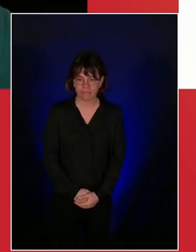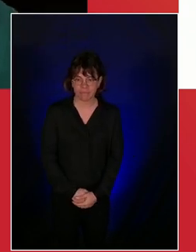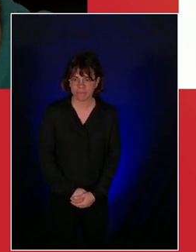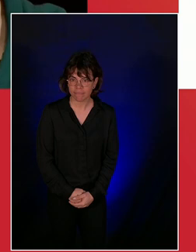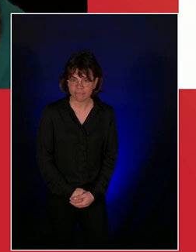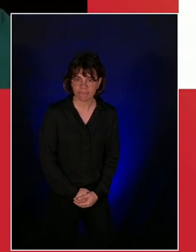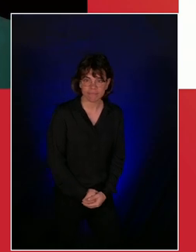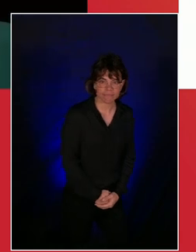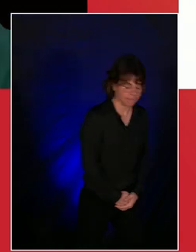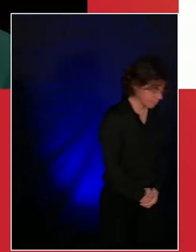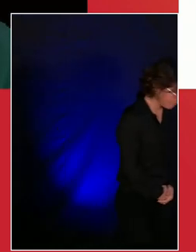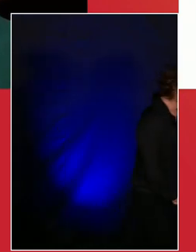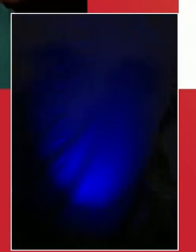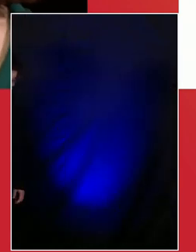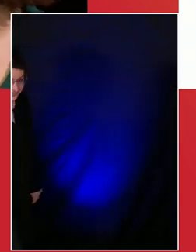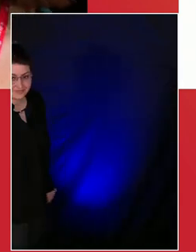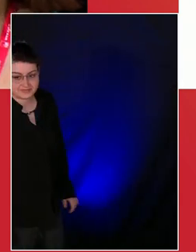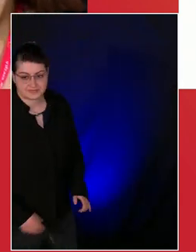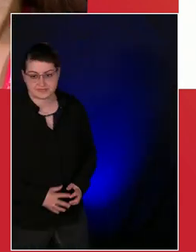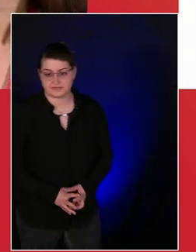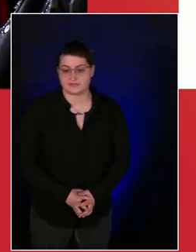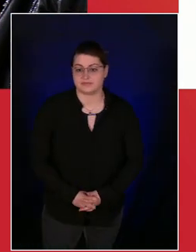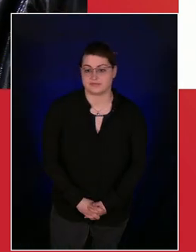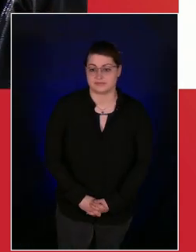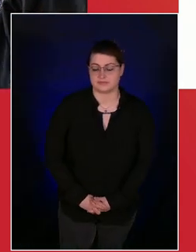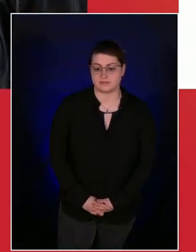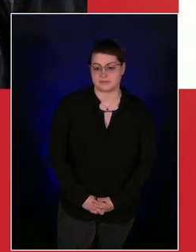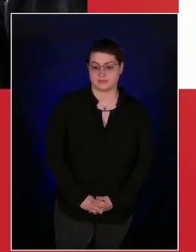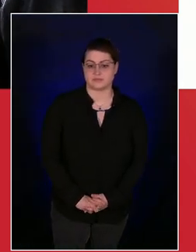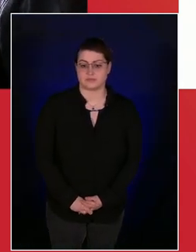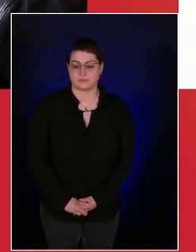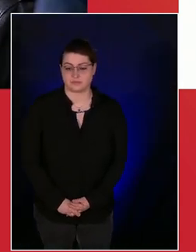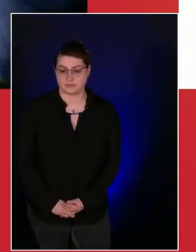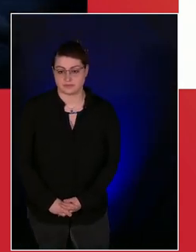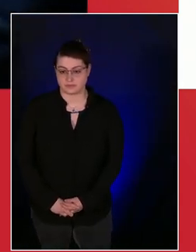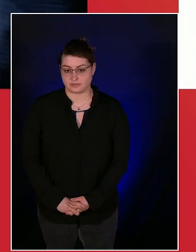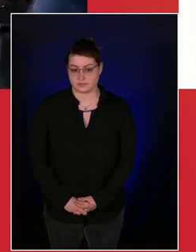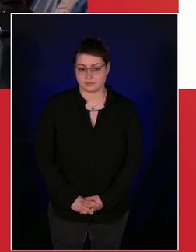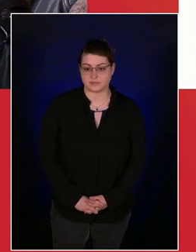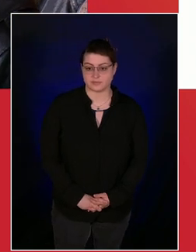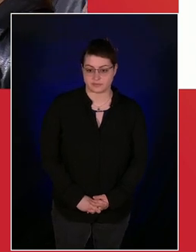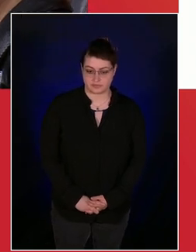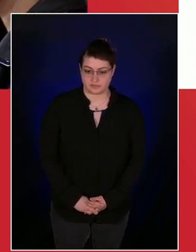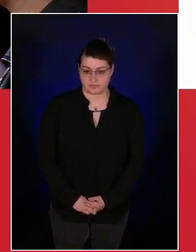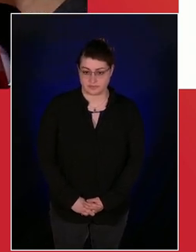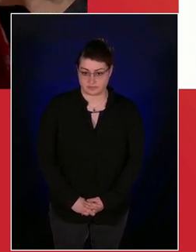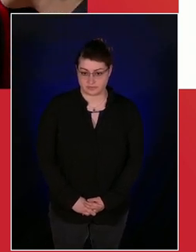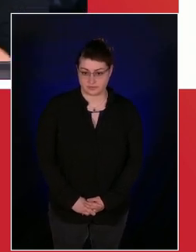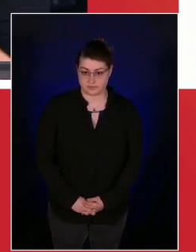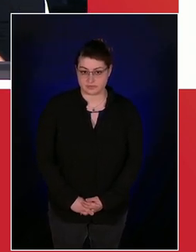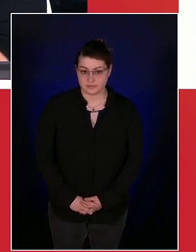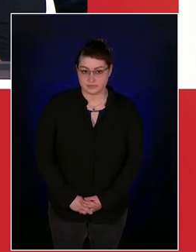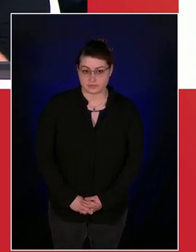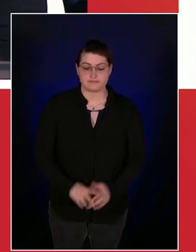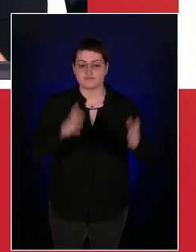Duguet, Sandy Penn, Chantal Pichot et Dominique Rode.